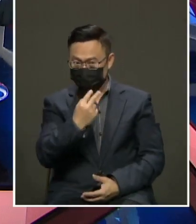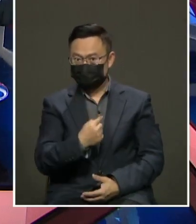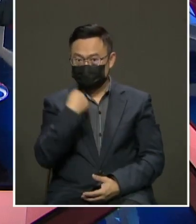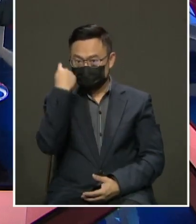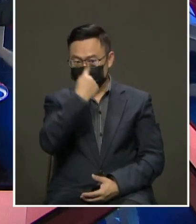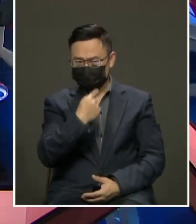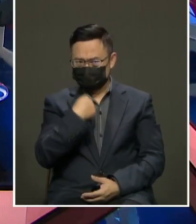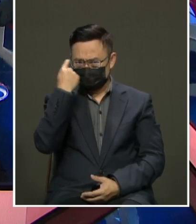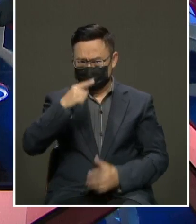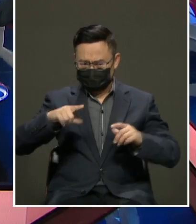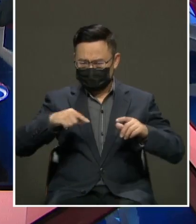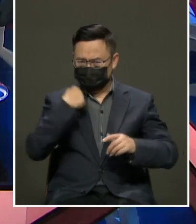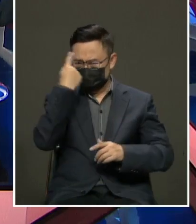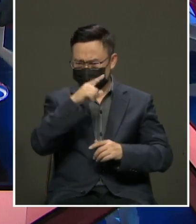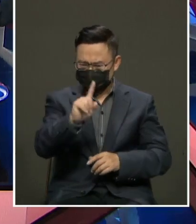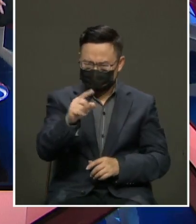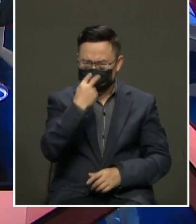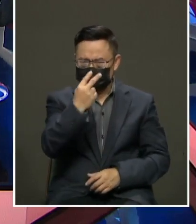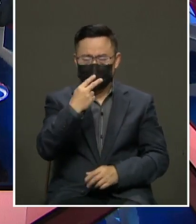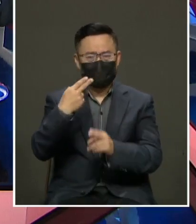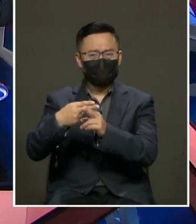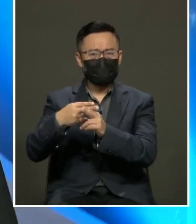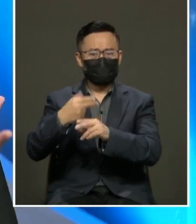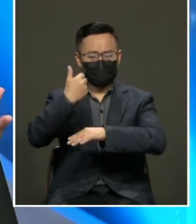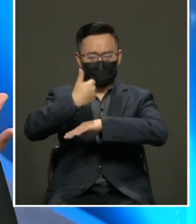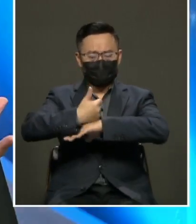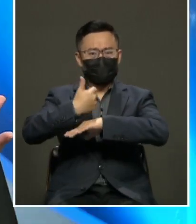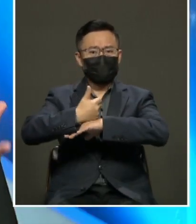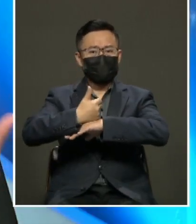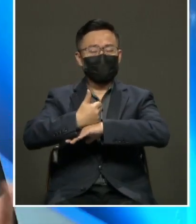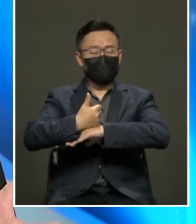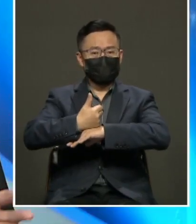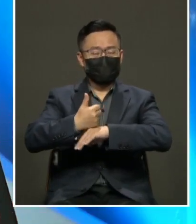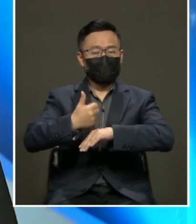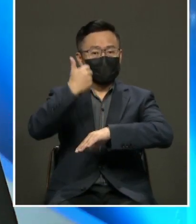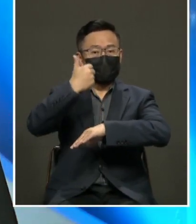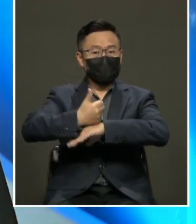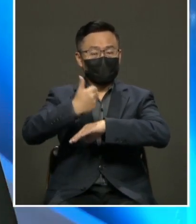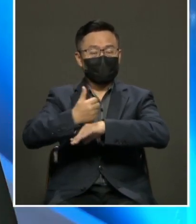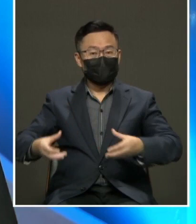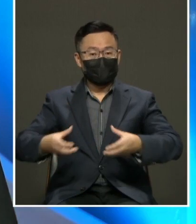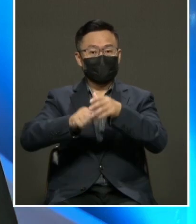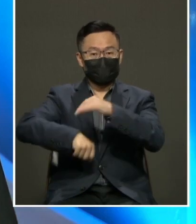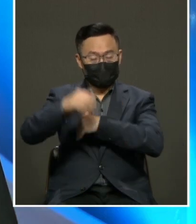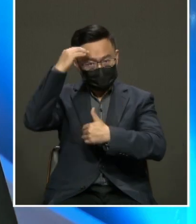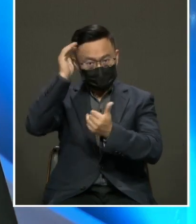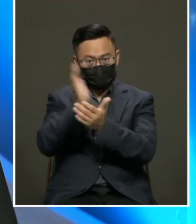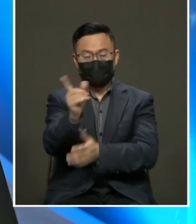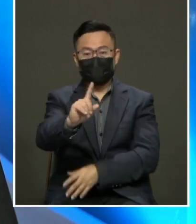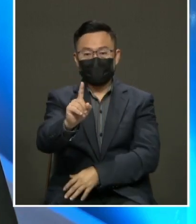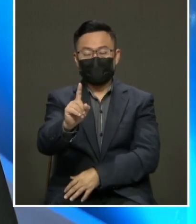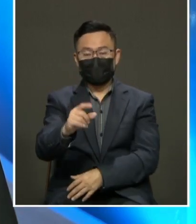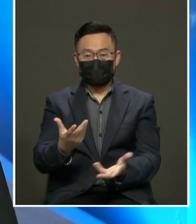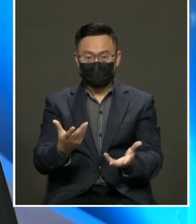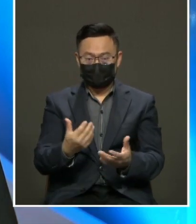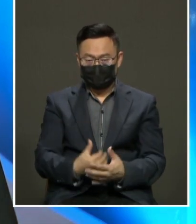ราเชื่อว่าแฟนๆฟุตบอลไทยหลายคนตั้งแต่เห็นโปสเตอร์ของเทโรที่บอกว่าเวลคัมแต่โค้ชอ้นยังอยู่นะใช่ค่ะทุกคนก็บอกเมื่อไ